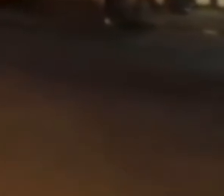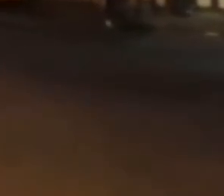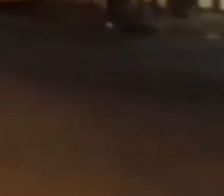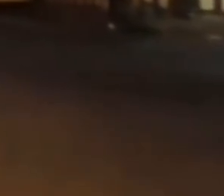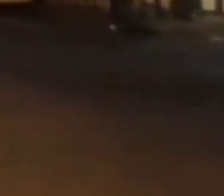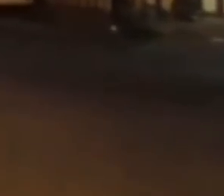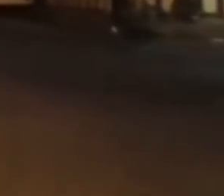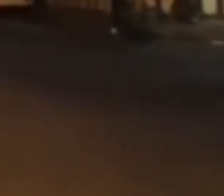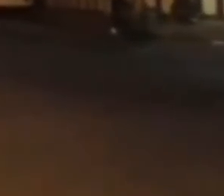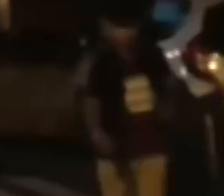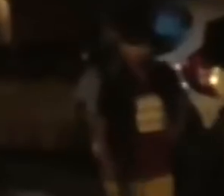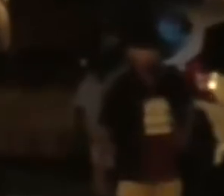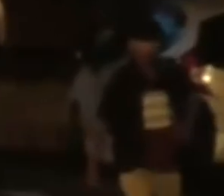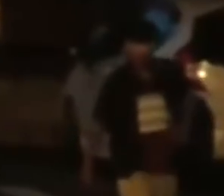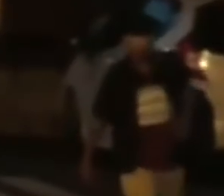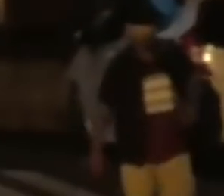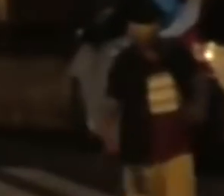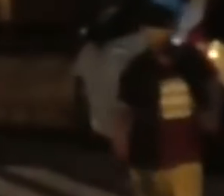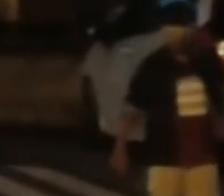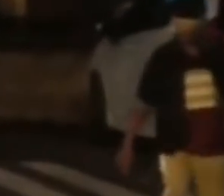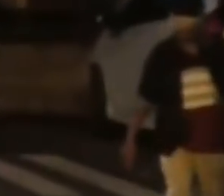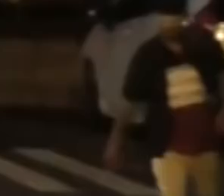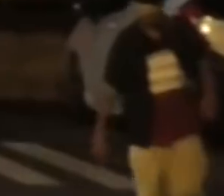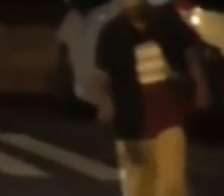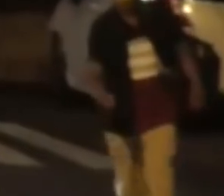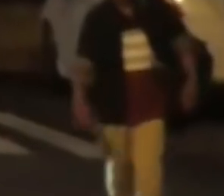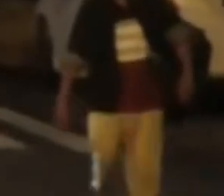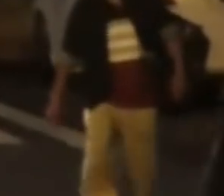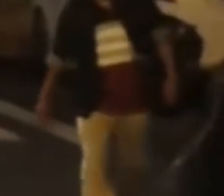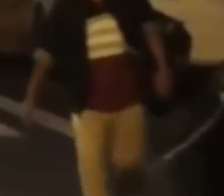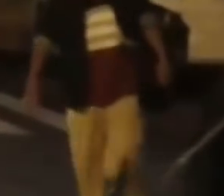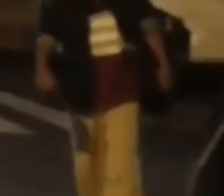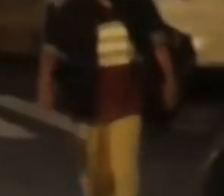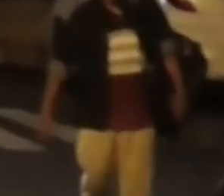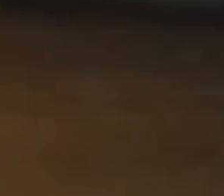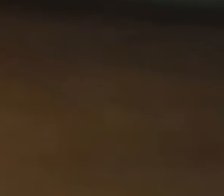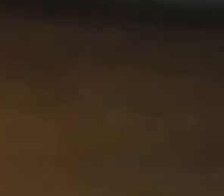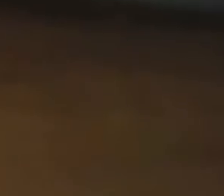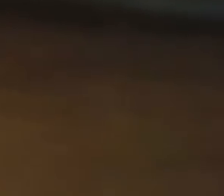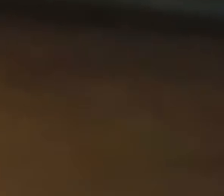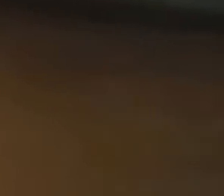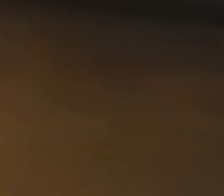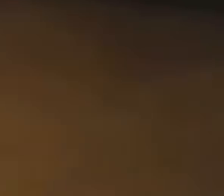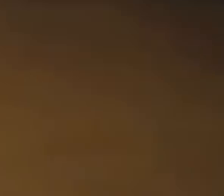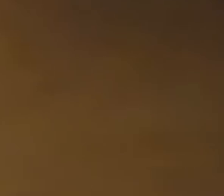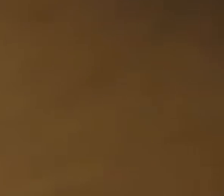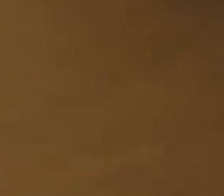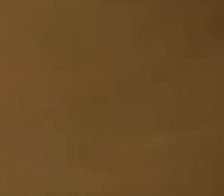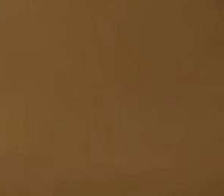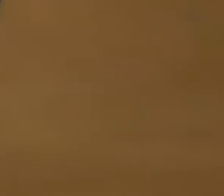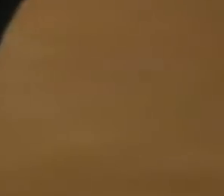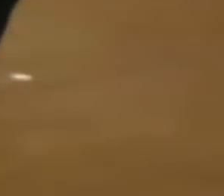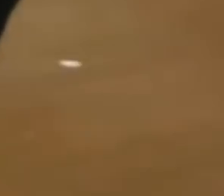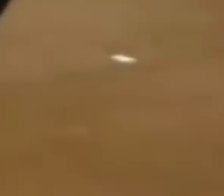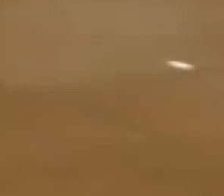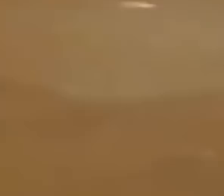Pemudik asal Wonogiri, Jawa Tengah yang baru saja turun dari bis diminta untuk melewati gerbang disinfektan. Warga berinisiatif membuat gerbang